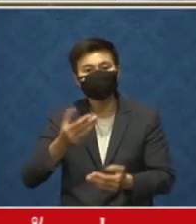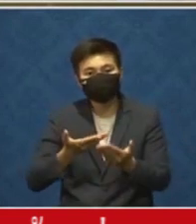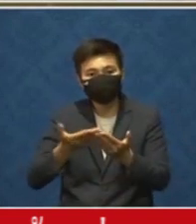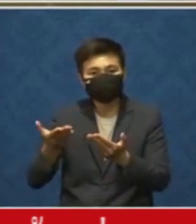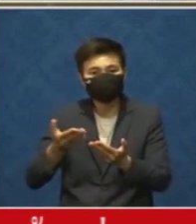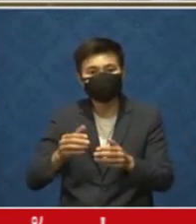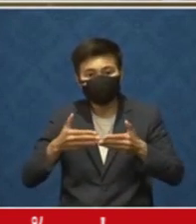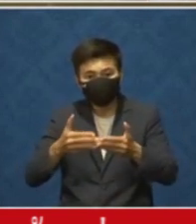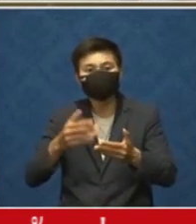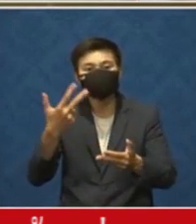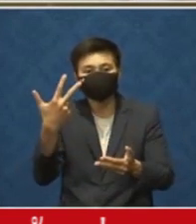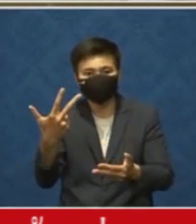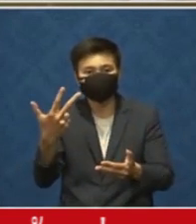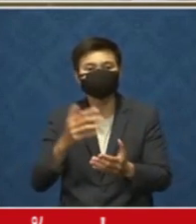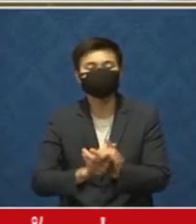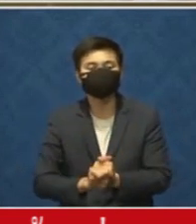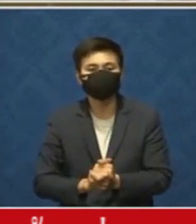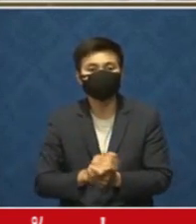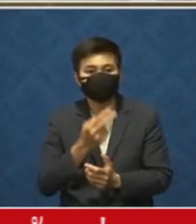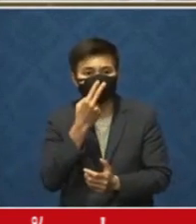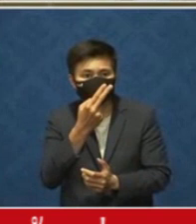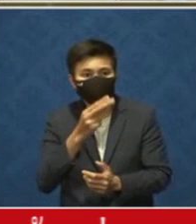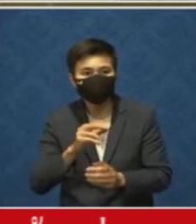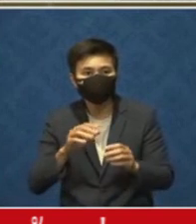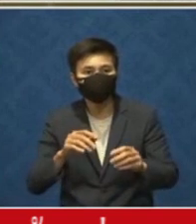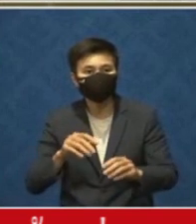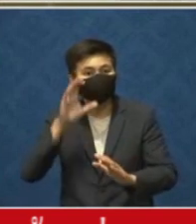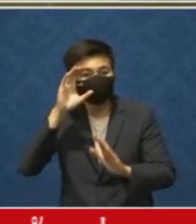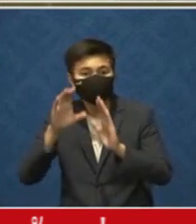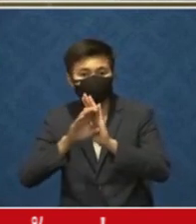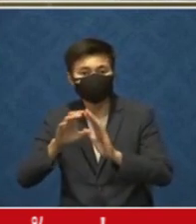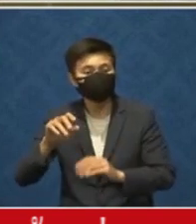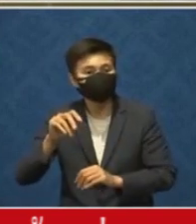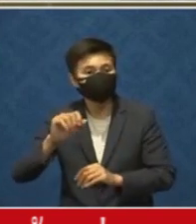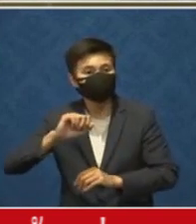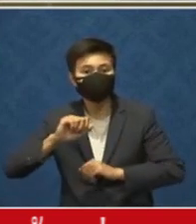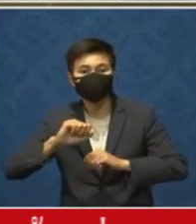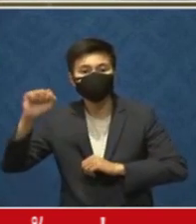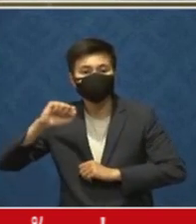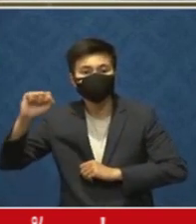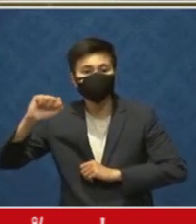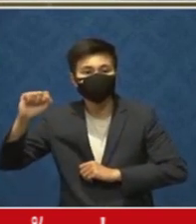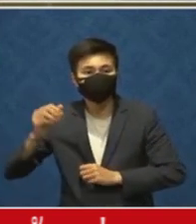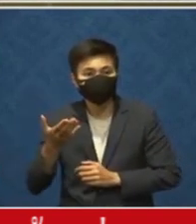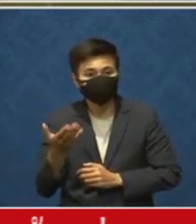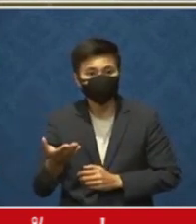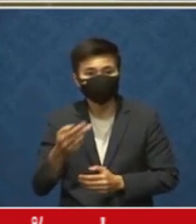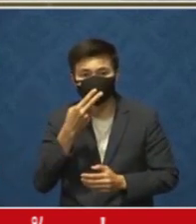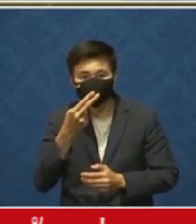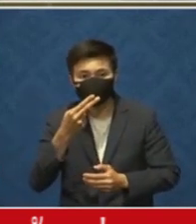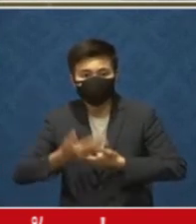ที่ด้านขวาสุดในข้อที่4ครับท่านประธานครับก็คือราคาครับ